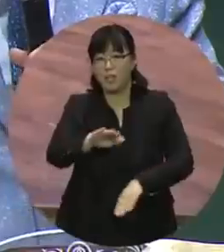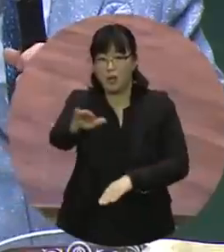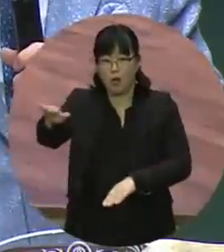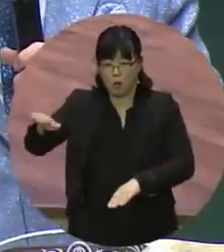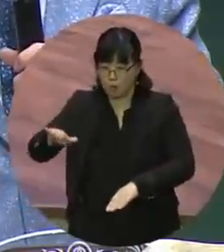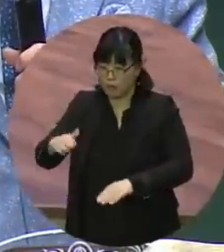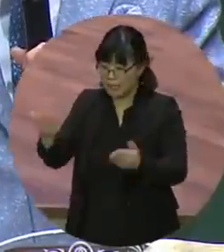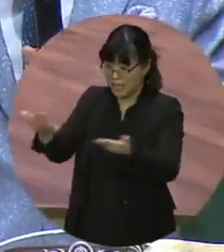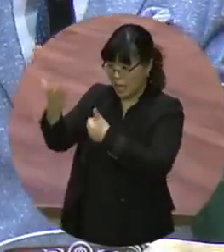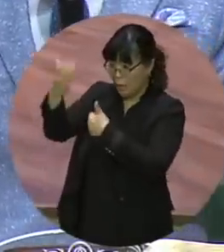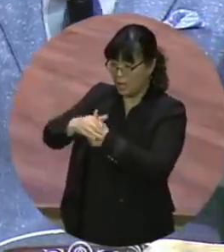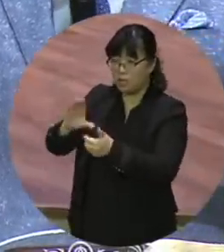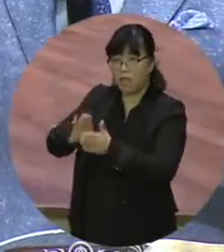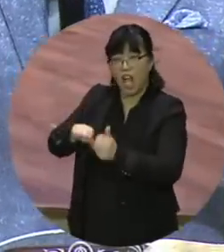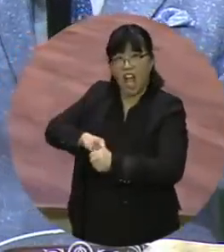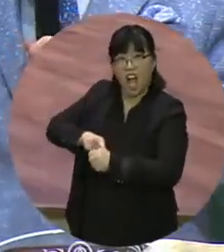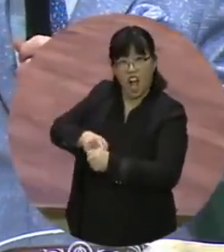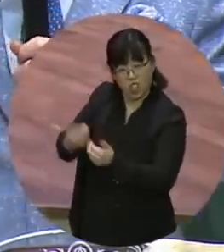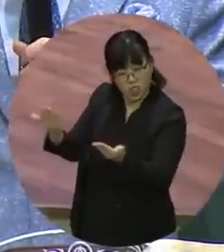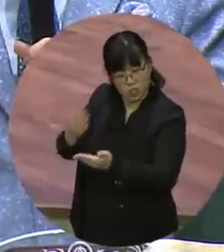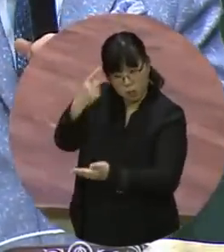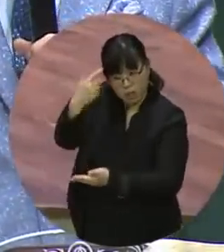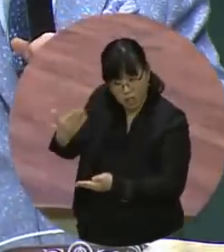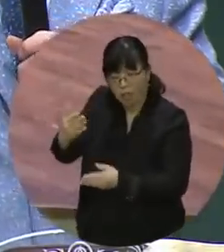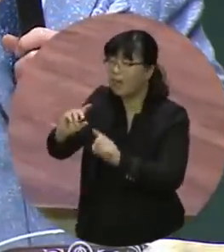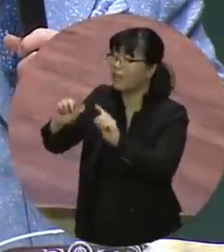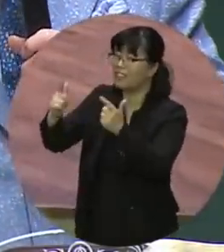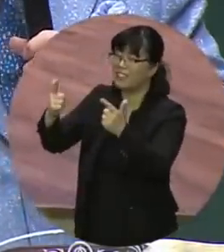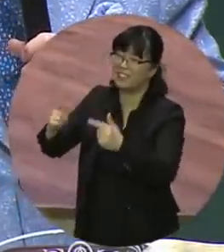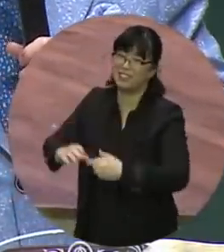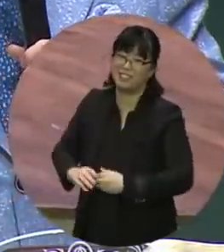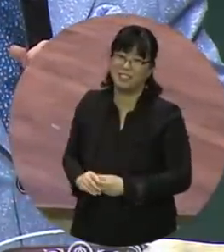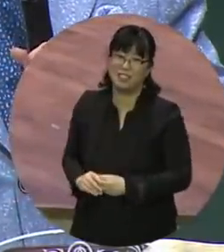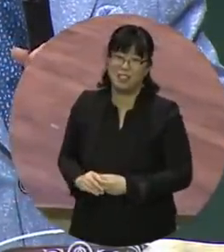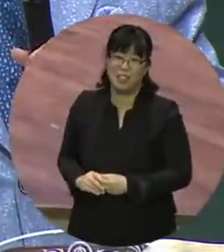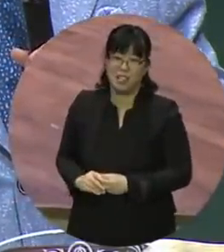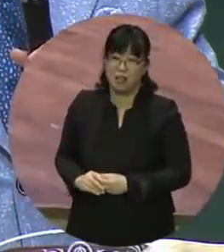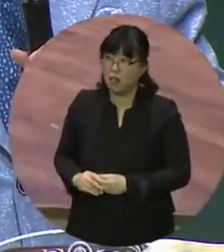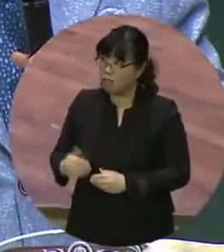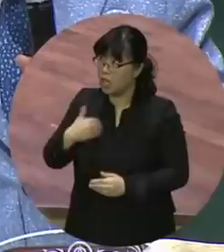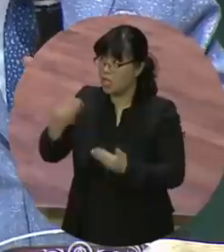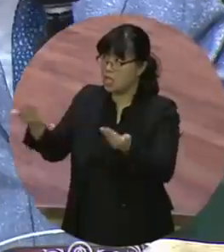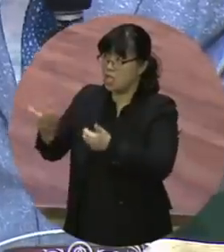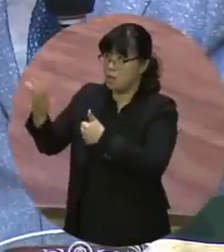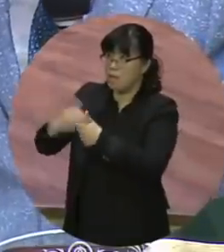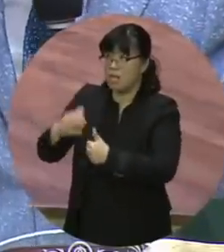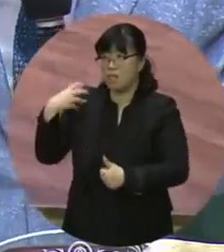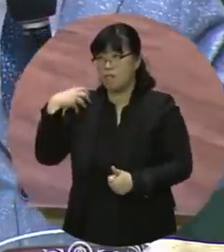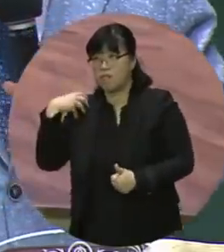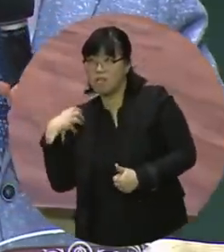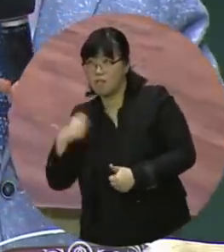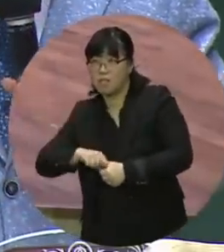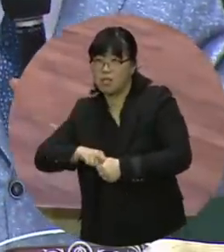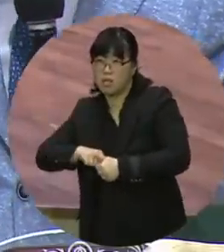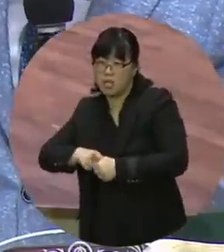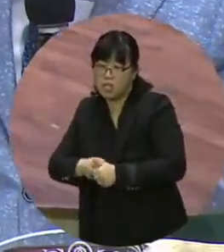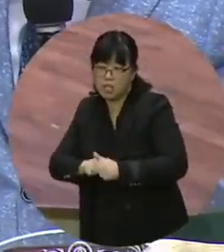골병 들어요. 은혜를 못 받고 직분하다가 마귀 심부름 한다니까. 본인도 몰라.